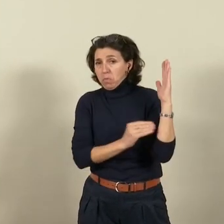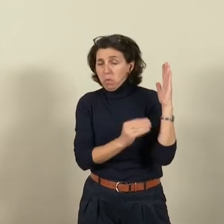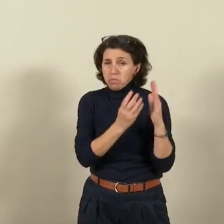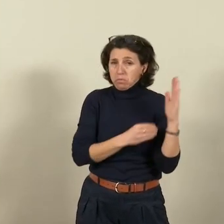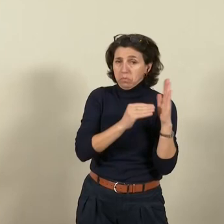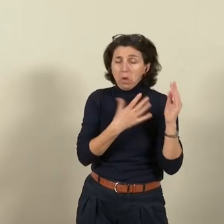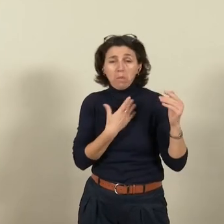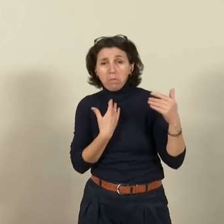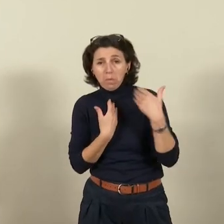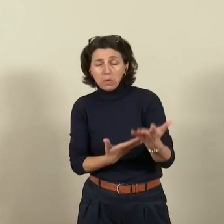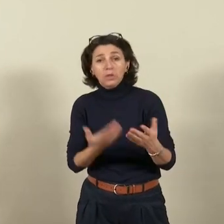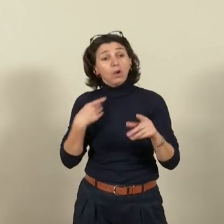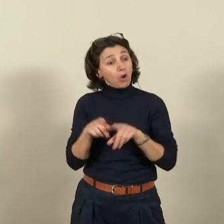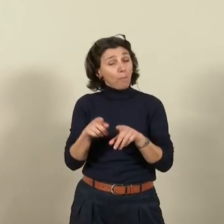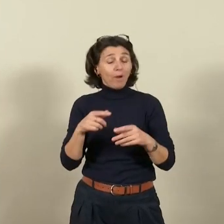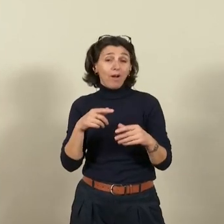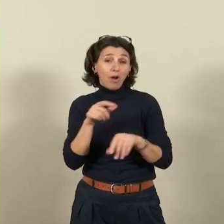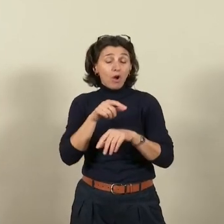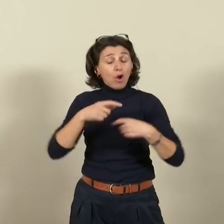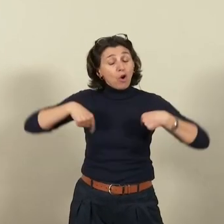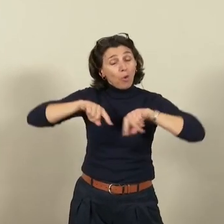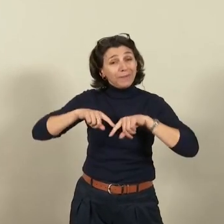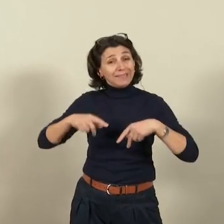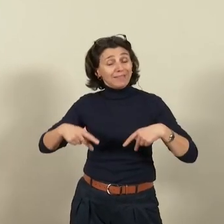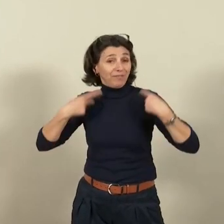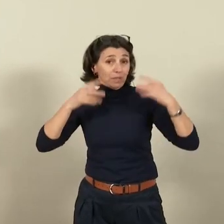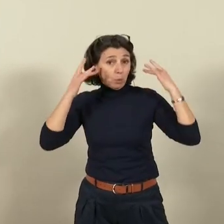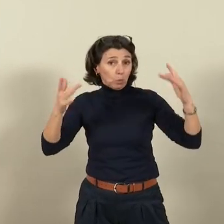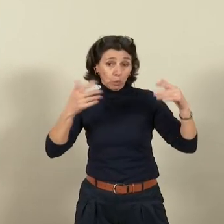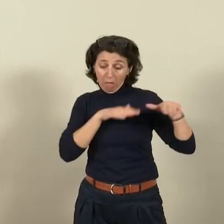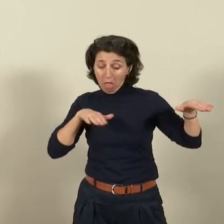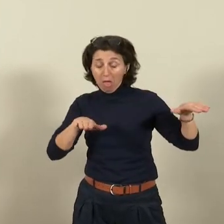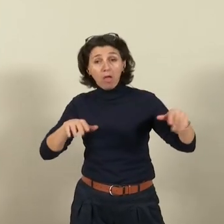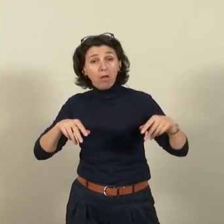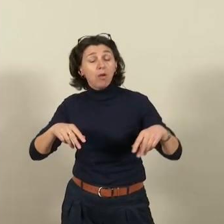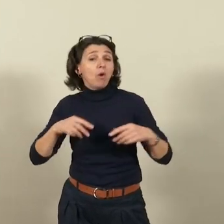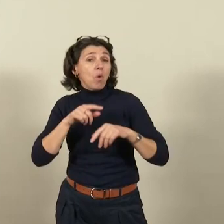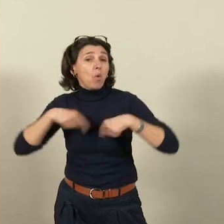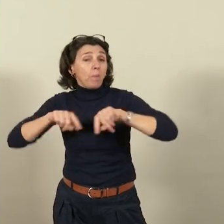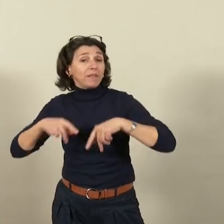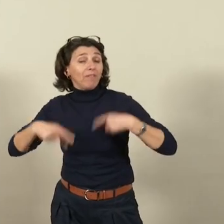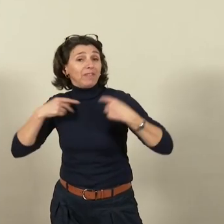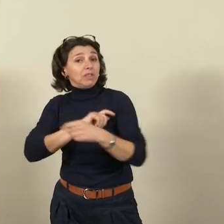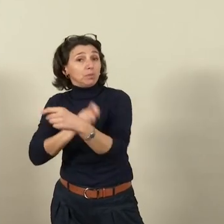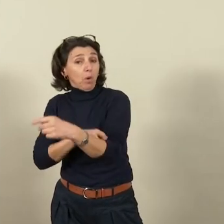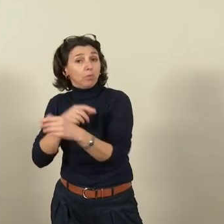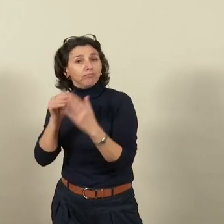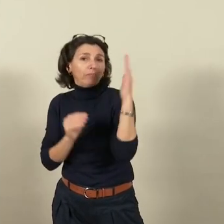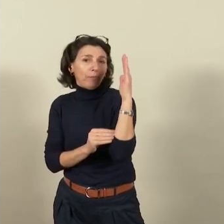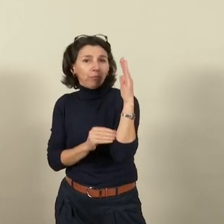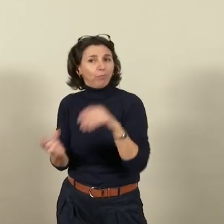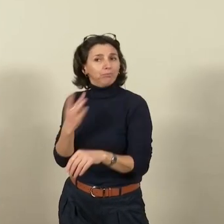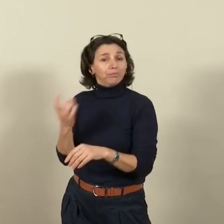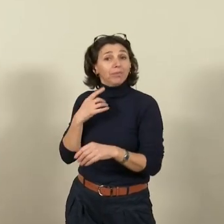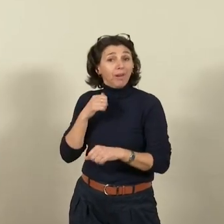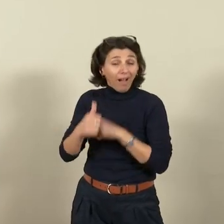faisant comme le comité d'avis culture créant un comité d'avis sport on avait refusé l'amendement à l'époque c'est toujours sympa de de le remettre après